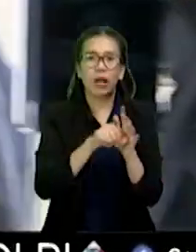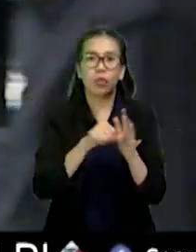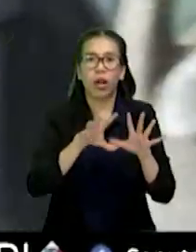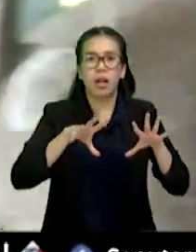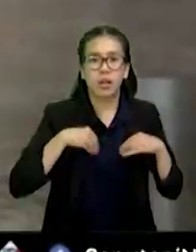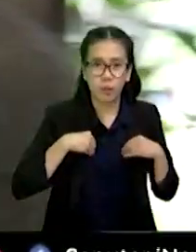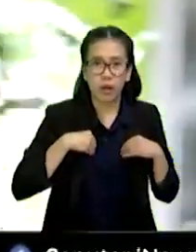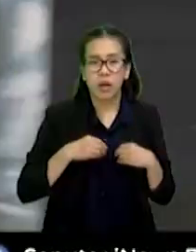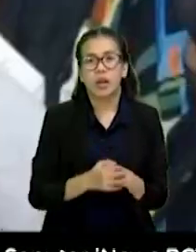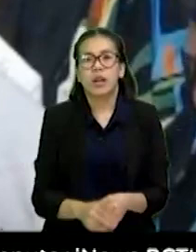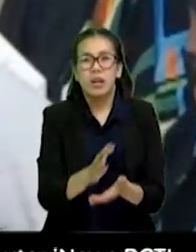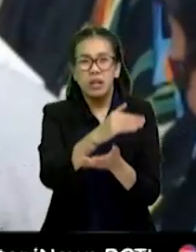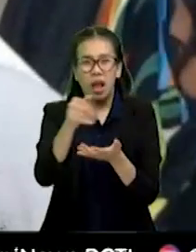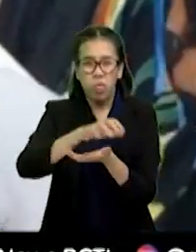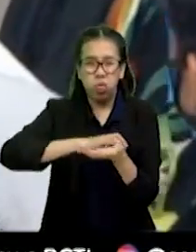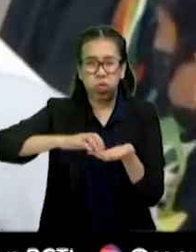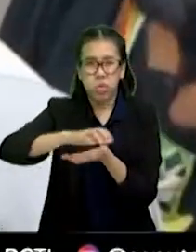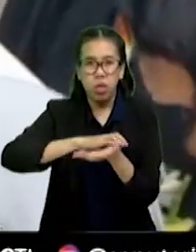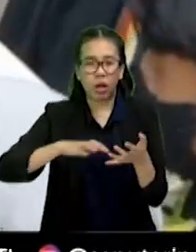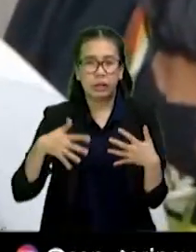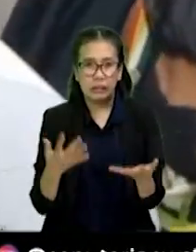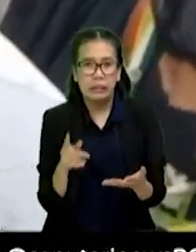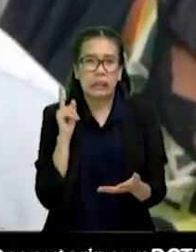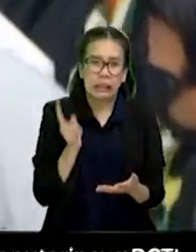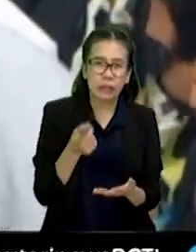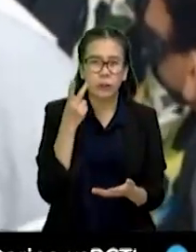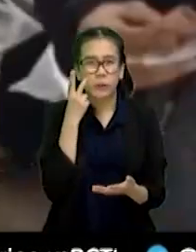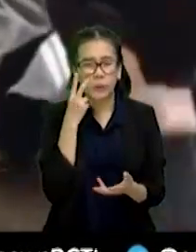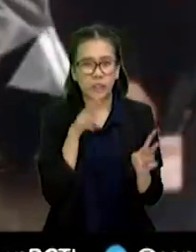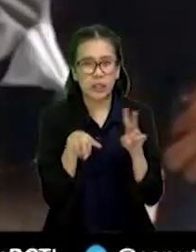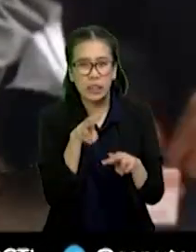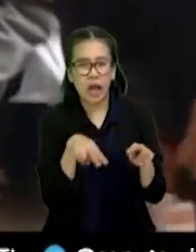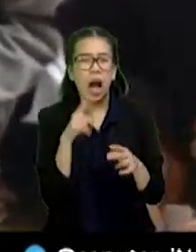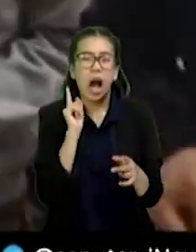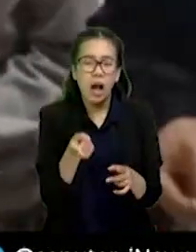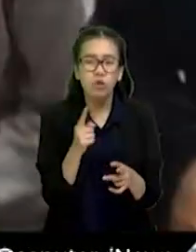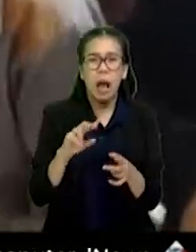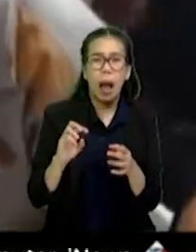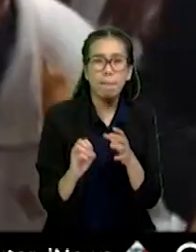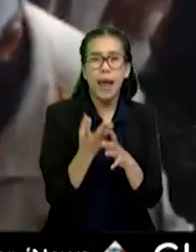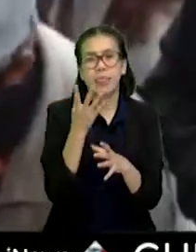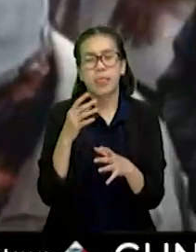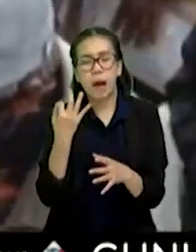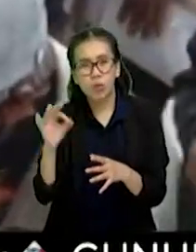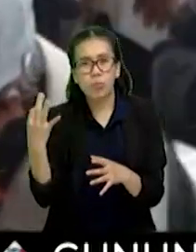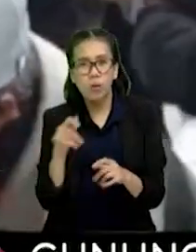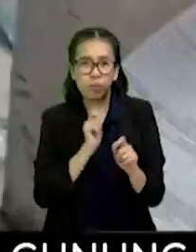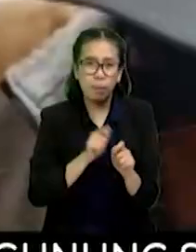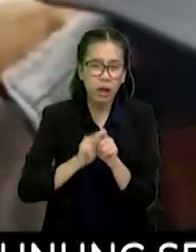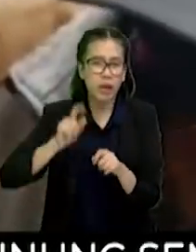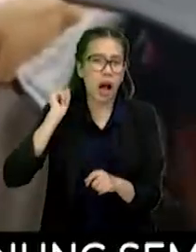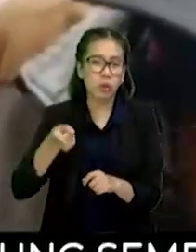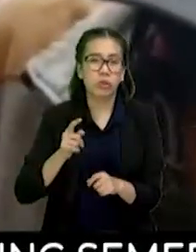sengkarut data penerima bantuan sosial terus diperbaharui dan dimutakhirkan oleh Kementerian Sosial bersama dengan pemerintah